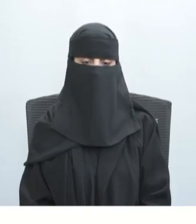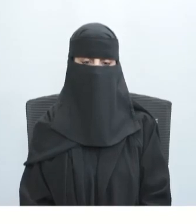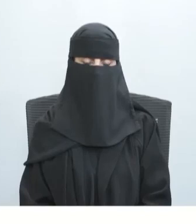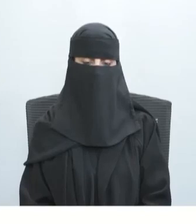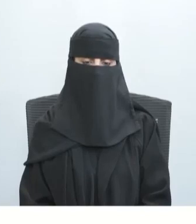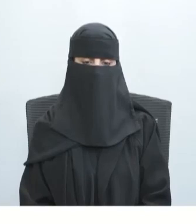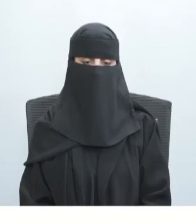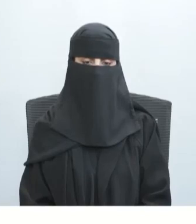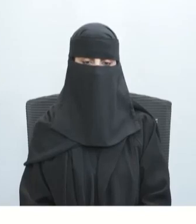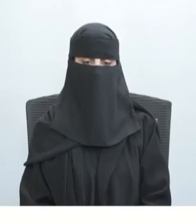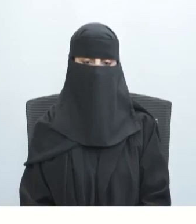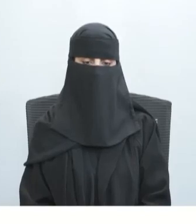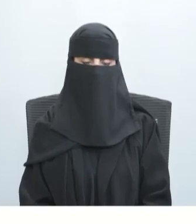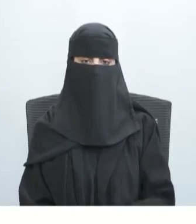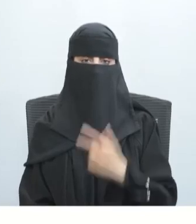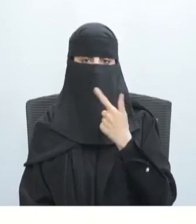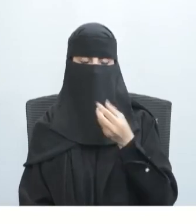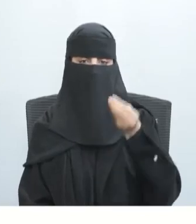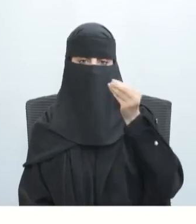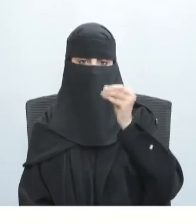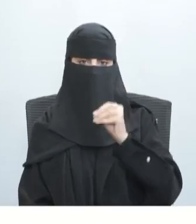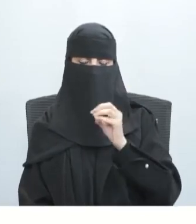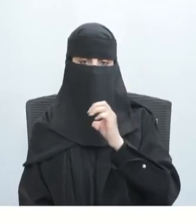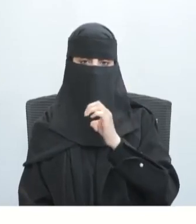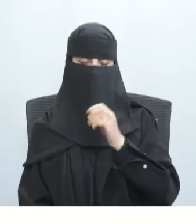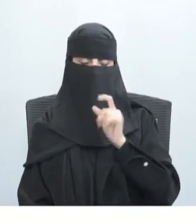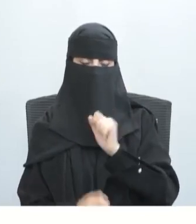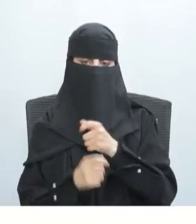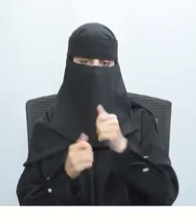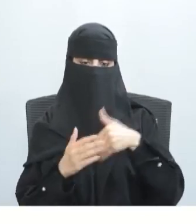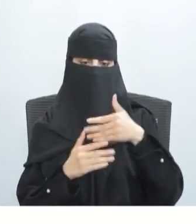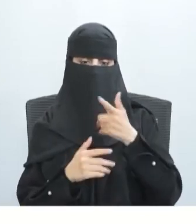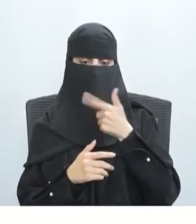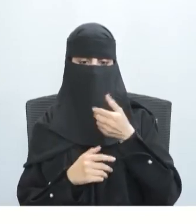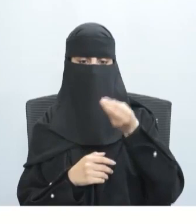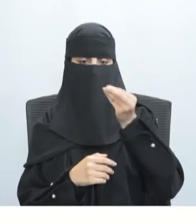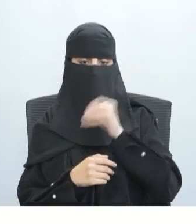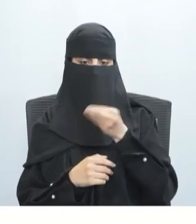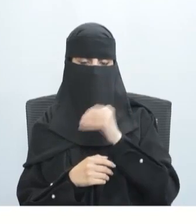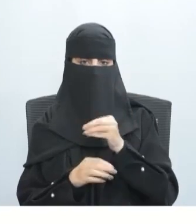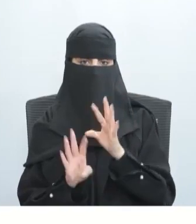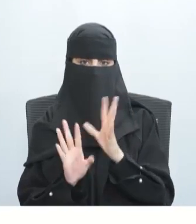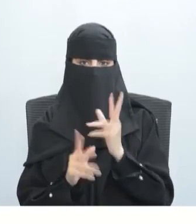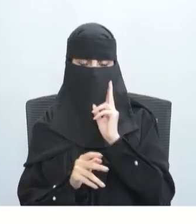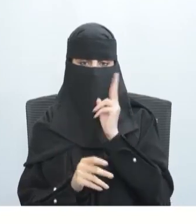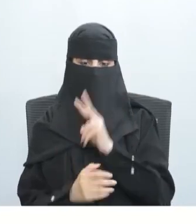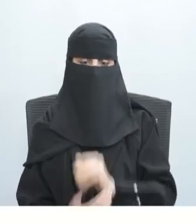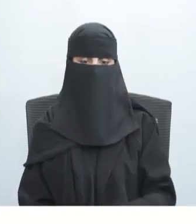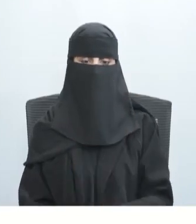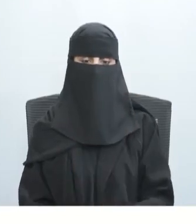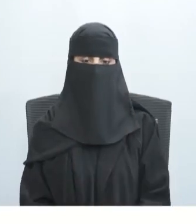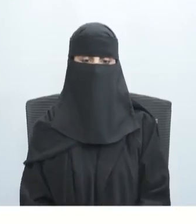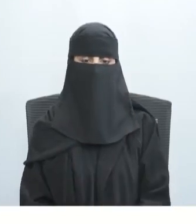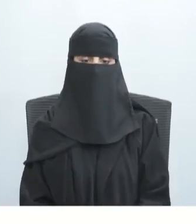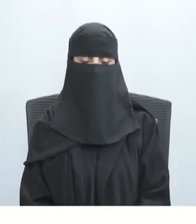سبق ذكرنا اذا اردنا ايجاد قيمه مستقبليه سنحتاج المبلغ الادخال سنحتاج المعدل او العائد السنوي سنحتاج الفترات